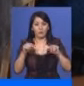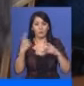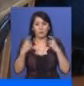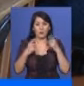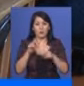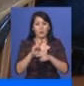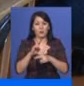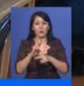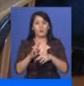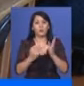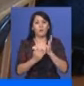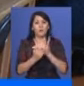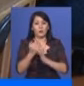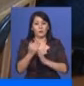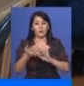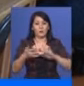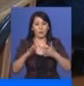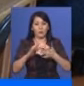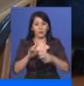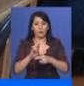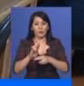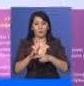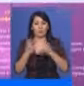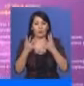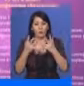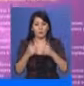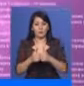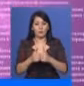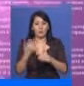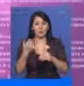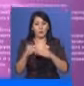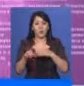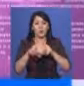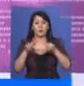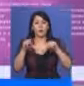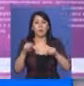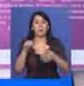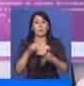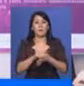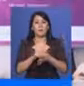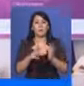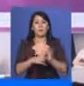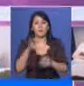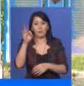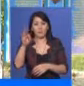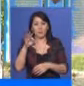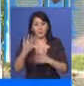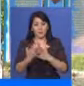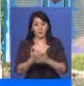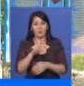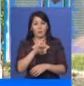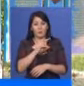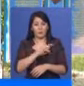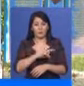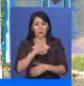оқиды. Ал жоғары курстар қашықтықтан білім алатын болып шешілді. Орта арнаулы оқу орнынан диплом алғандардың 80% тұрақты жұмысқа